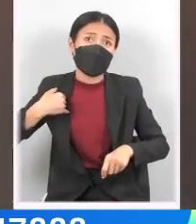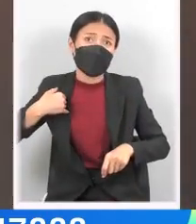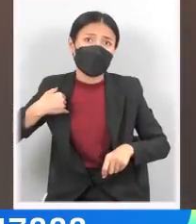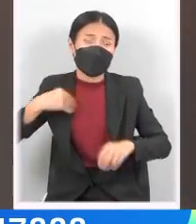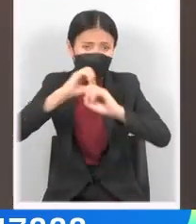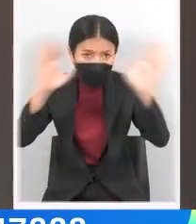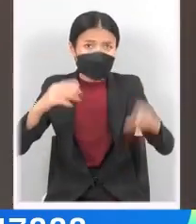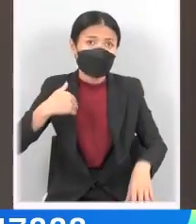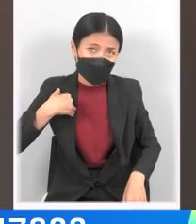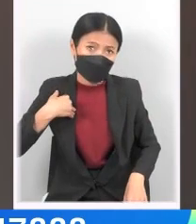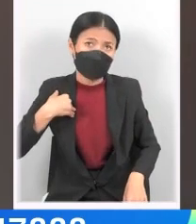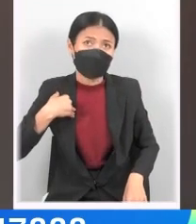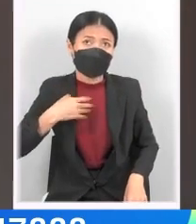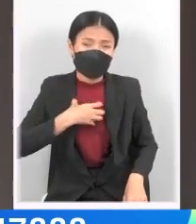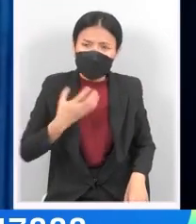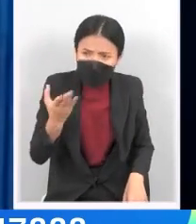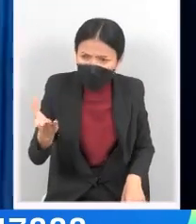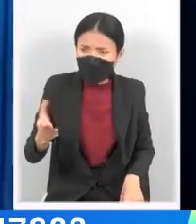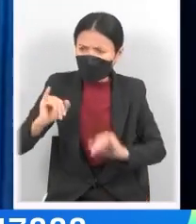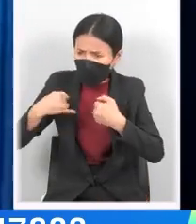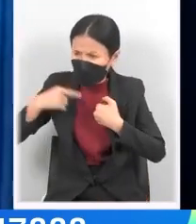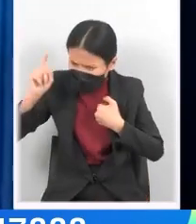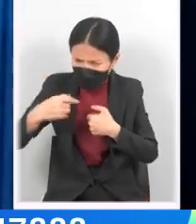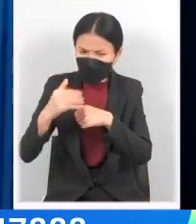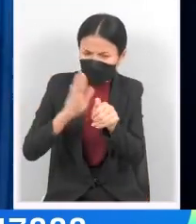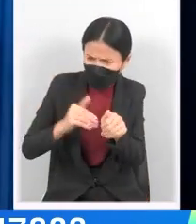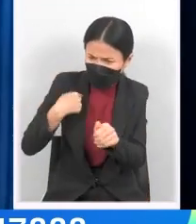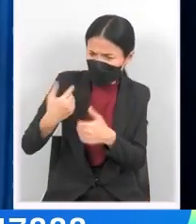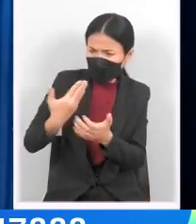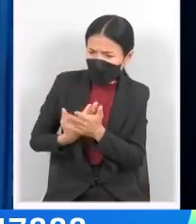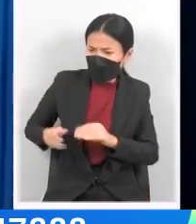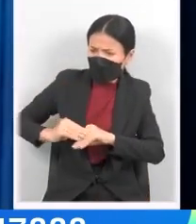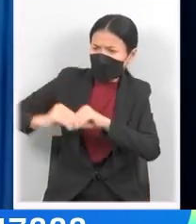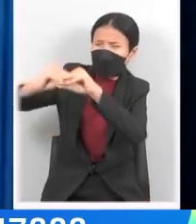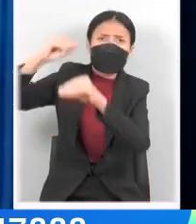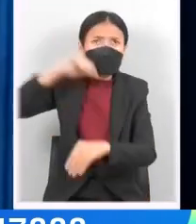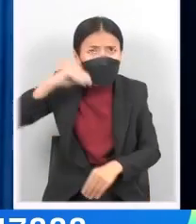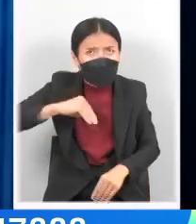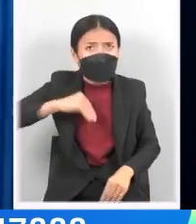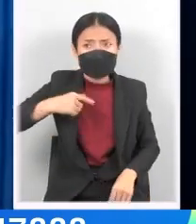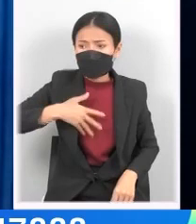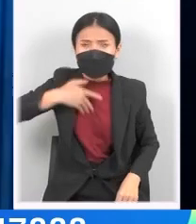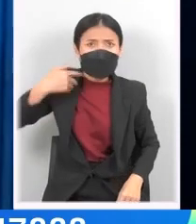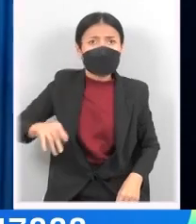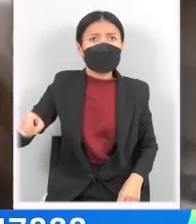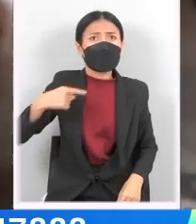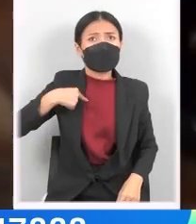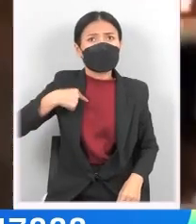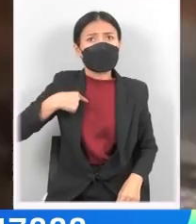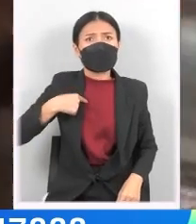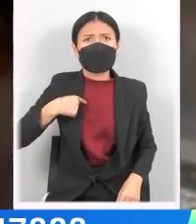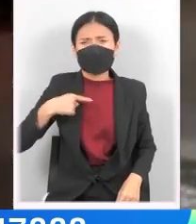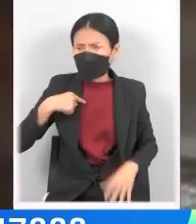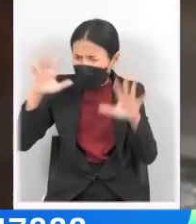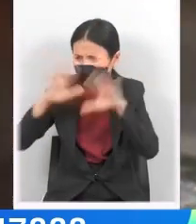ยอยากขอความเป็นธรรมอยากให้เจ้าของบ้านเห็นใจไม่ใช่มาไล่มาขอขึ้นค่าเช่าแบบวันเว้นวันเหมือนคนป่วยอัลไซเมอร์จำอะไรไม่ได้แบบนี้ต